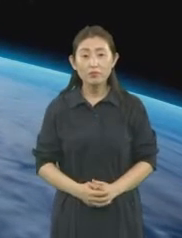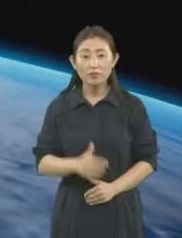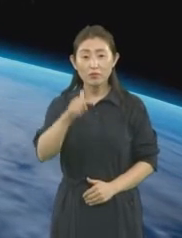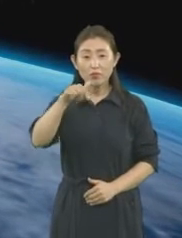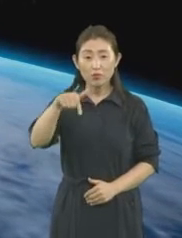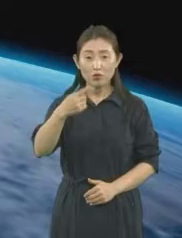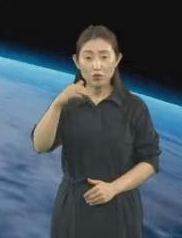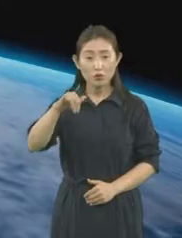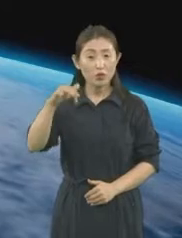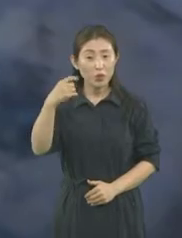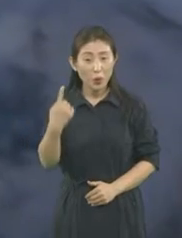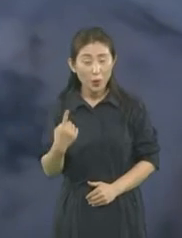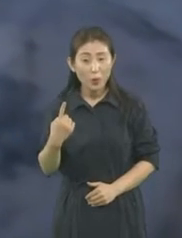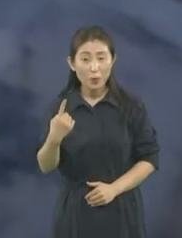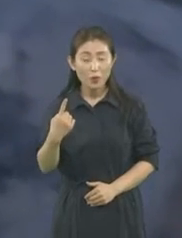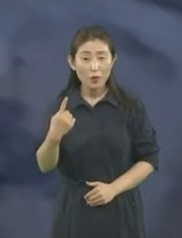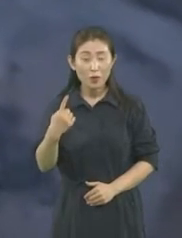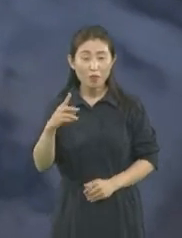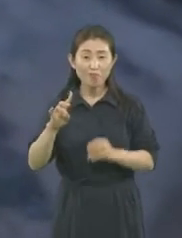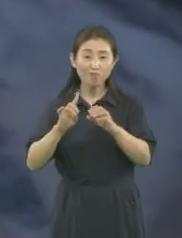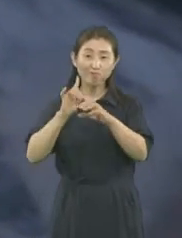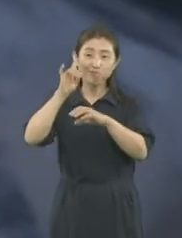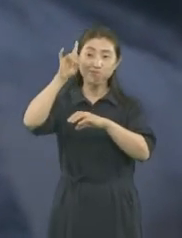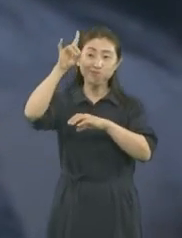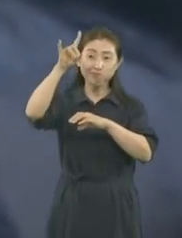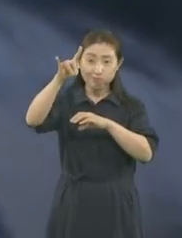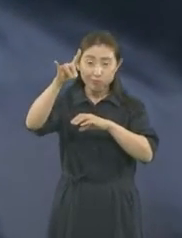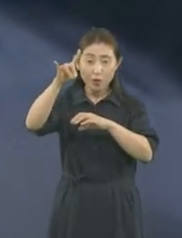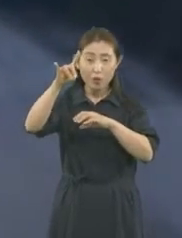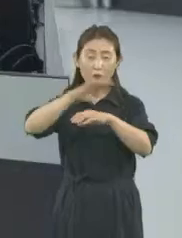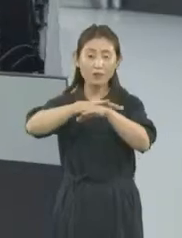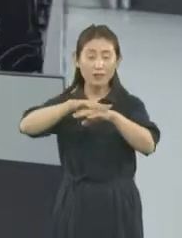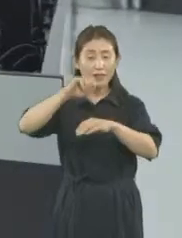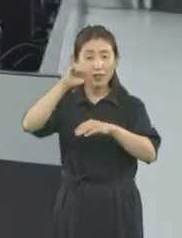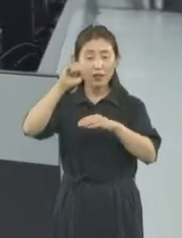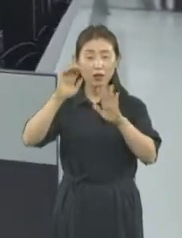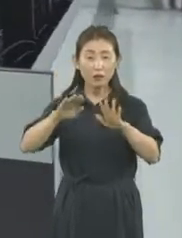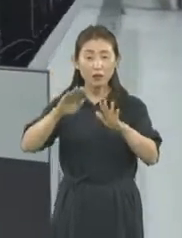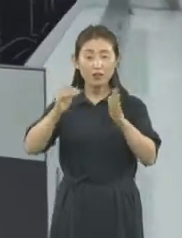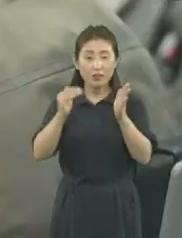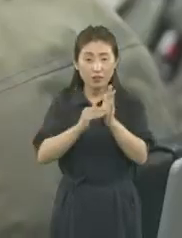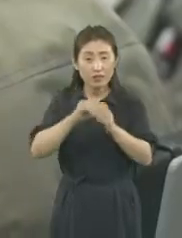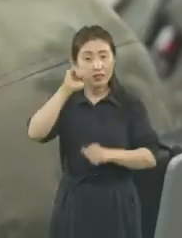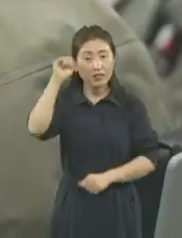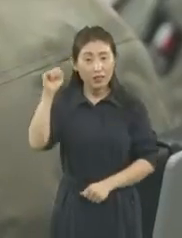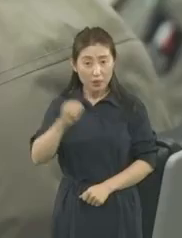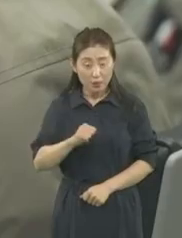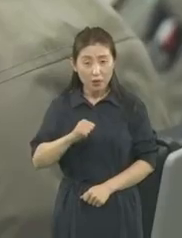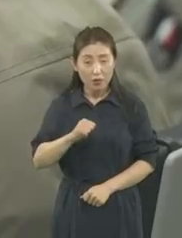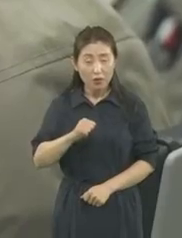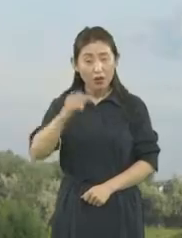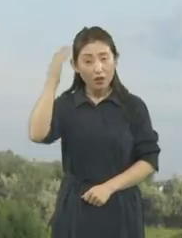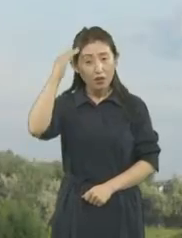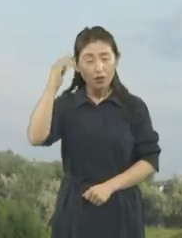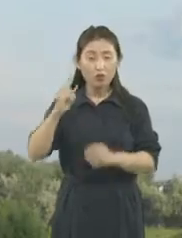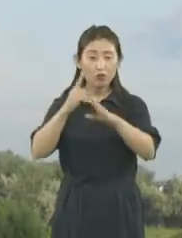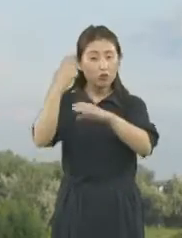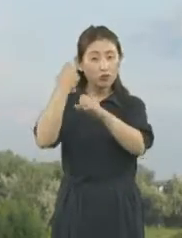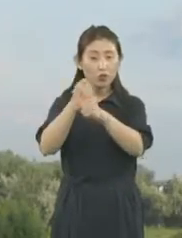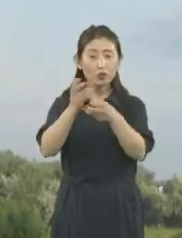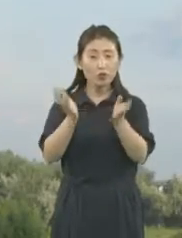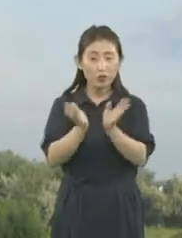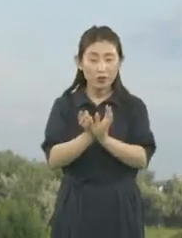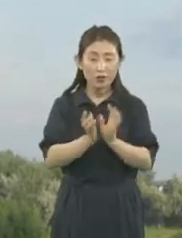누리호의 성능 검증 위성이 목표 궤도 안착 이후 오늘 새벽 대전항공우주연구원 지상국과의